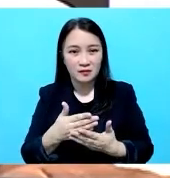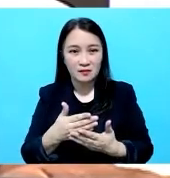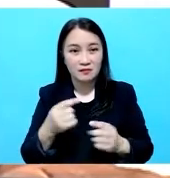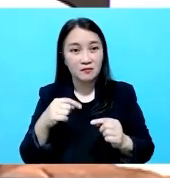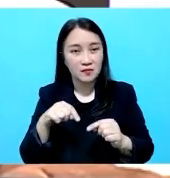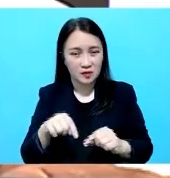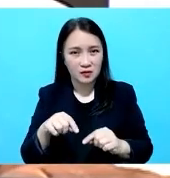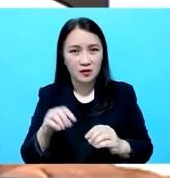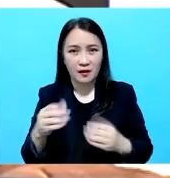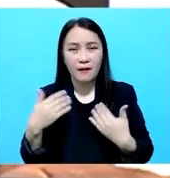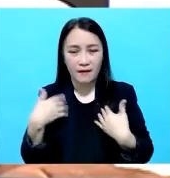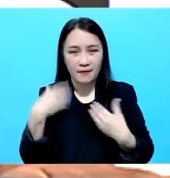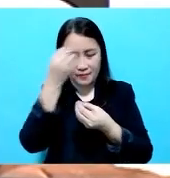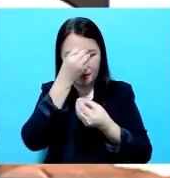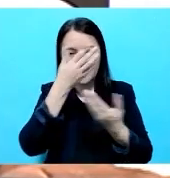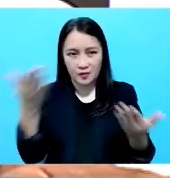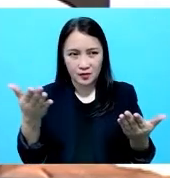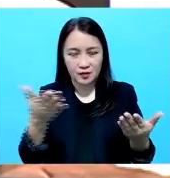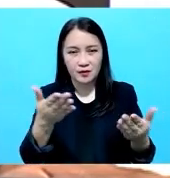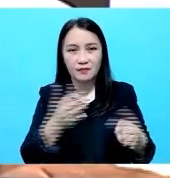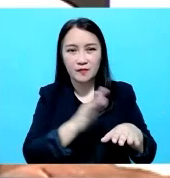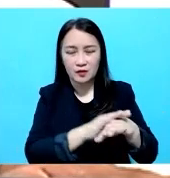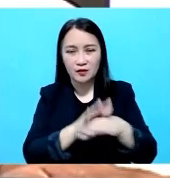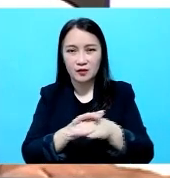and things are becoming more difficult for Mr. Teves